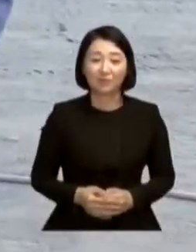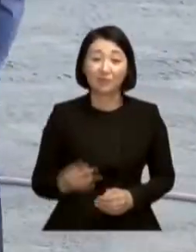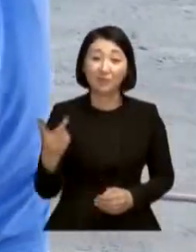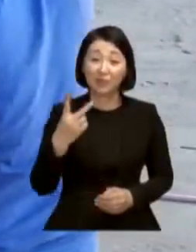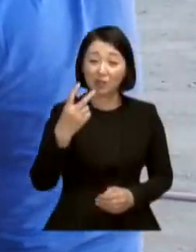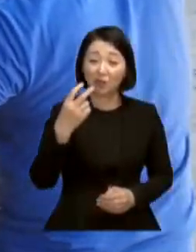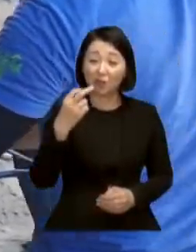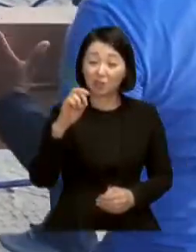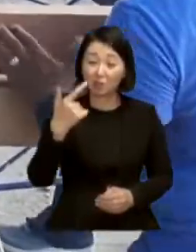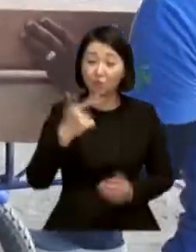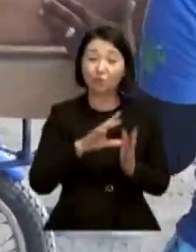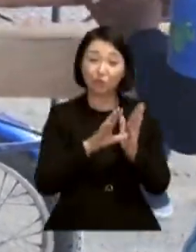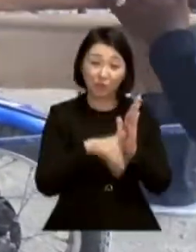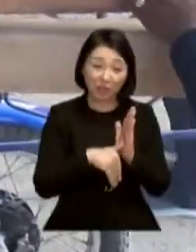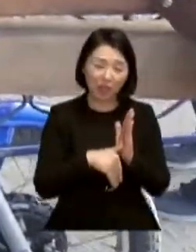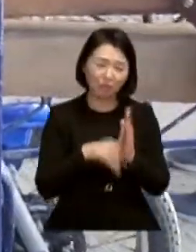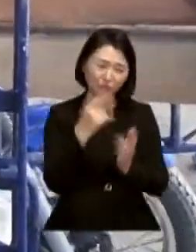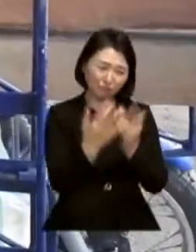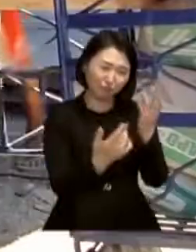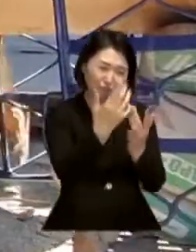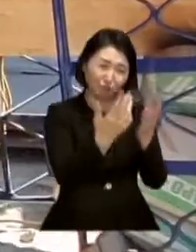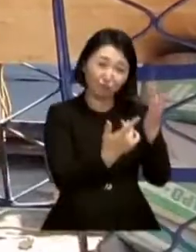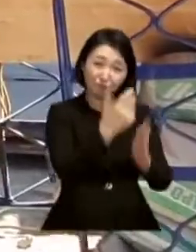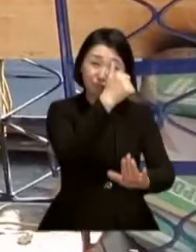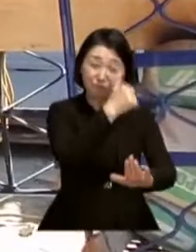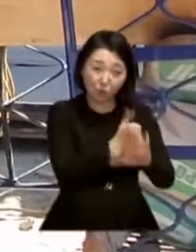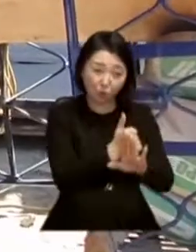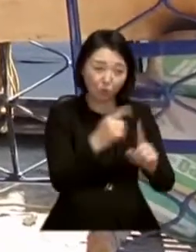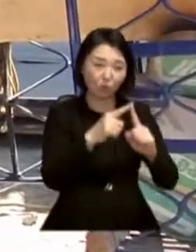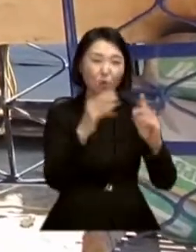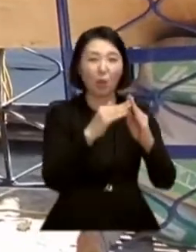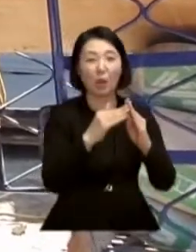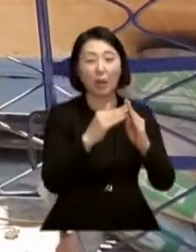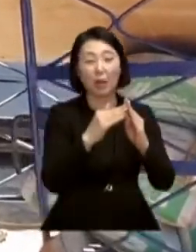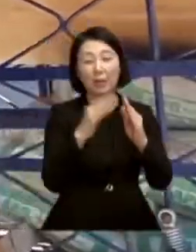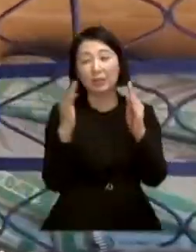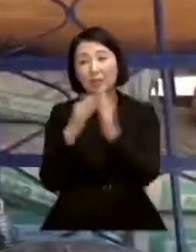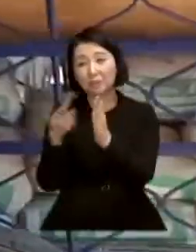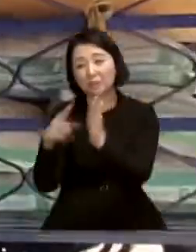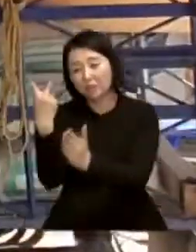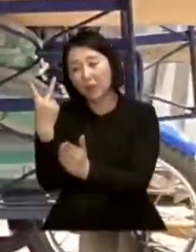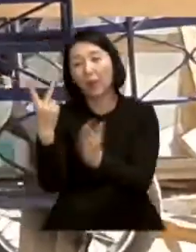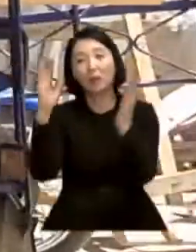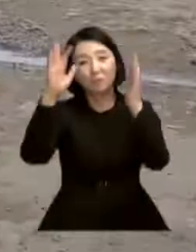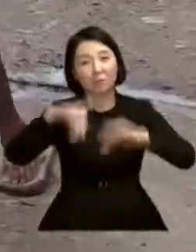지난 2016년 화재로 교회와 200여 가구가 잿더미가 된 마을이다.